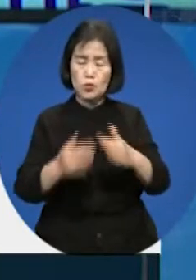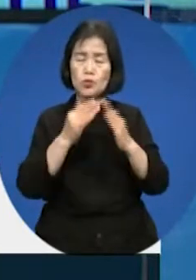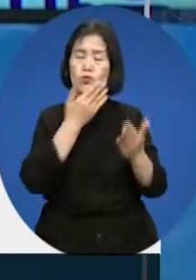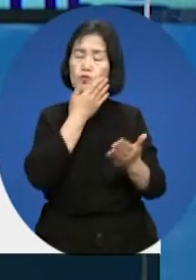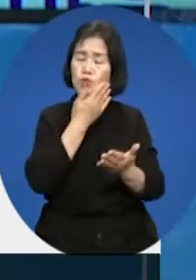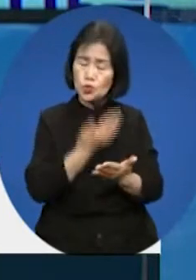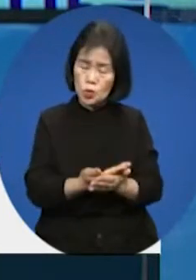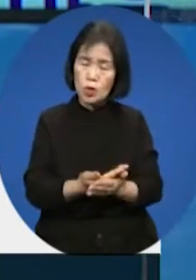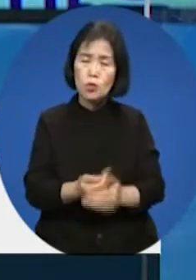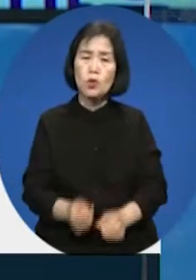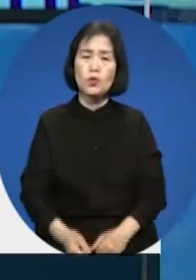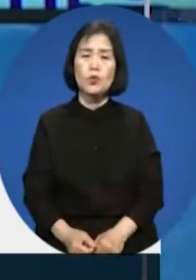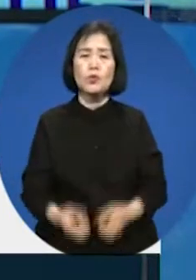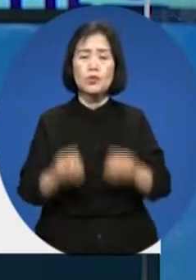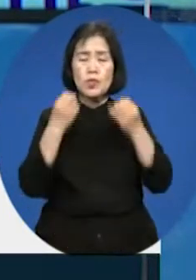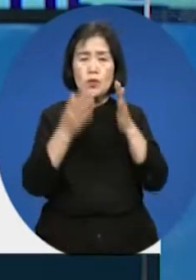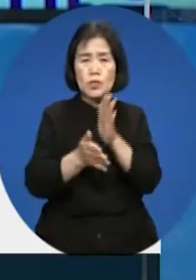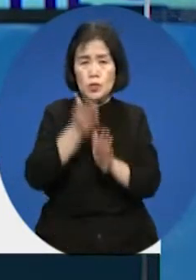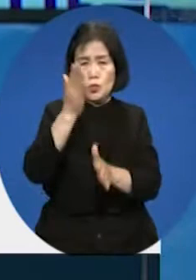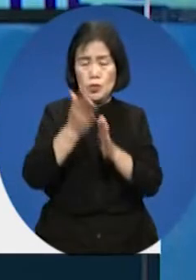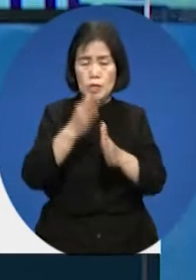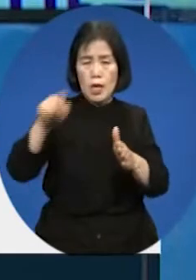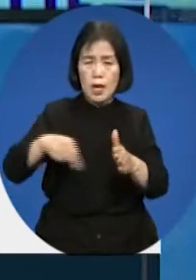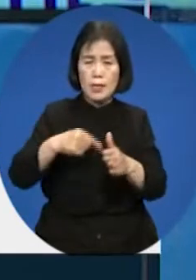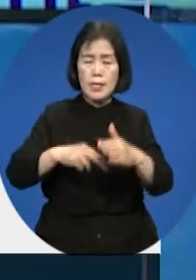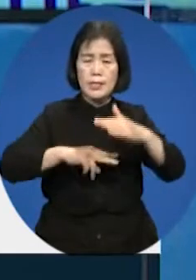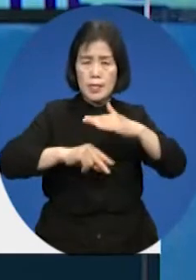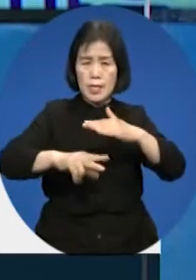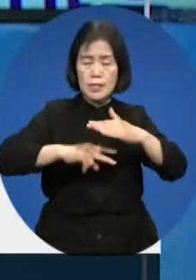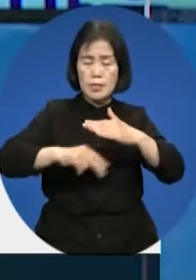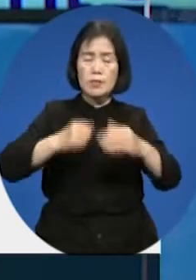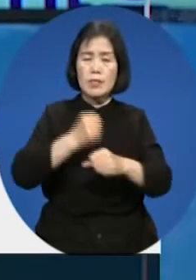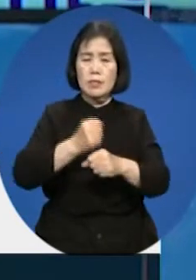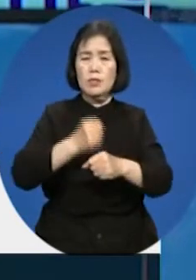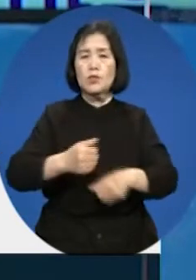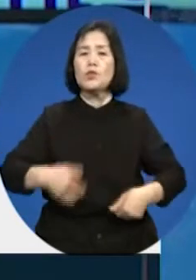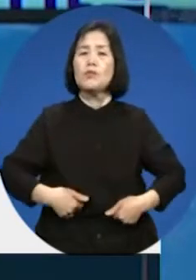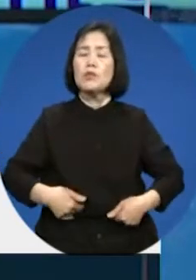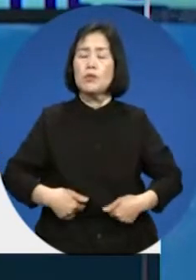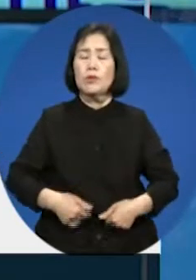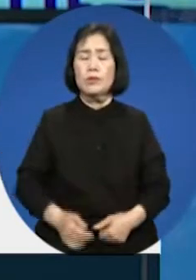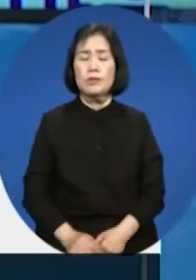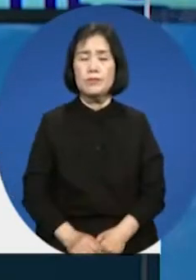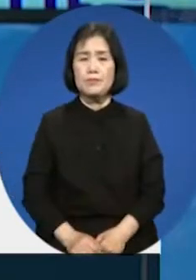중요하고요. 또 새로운 신도시 안에 지하철을 만드는 것도 필요한데 이미 그것은